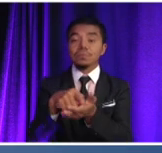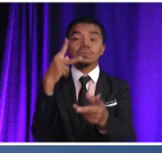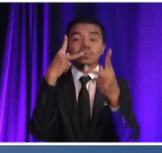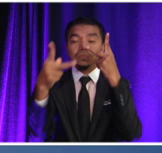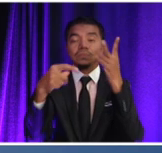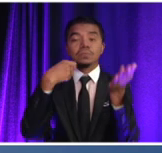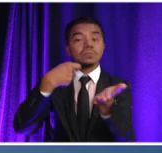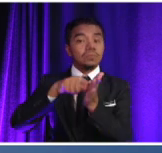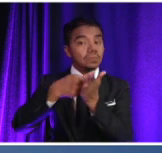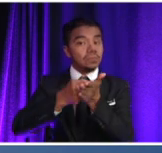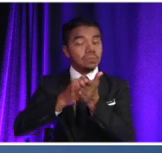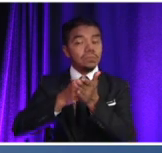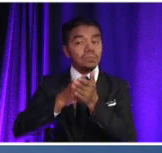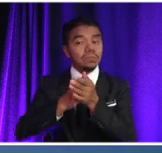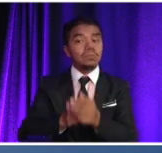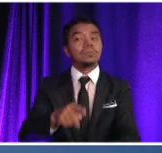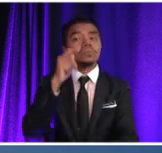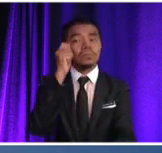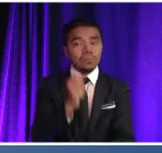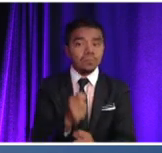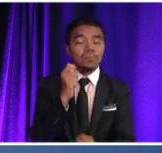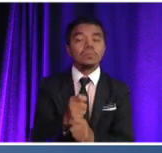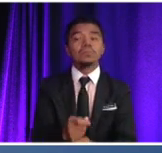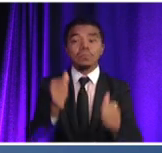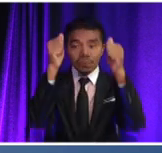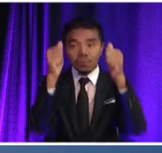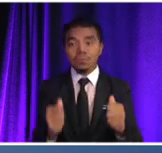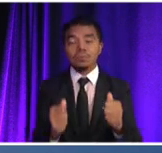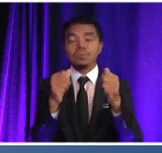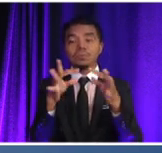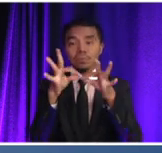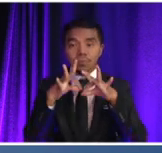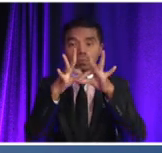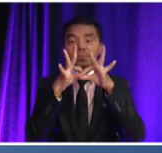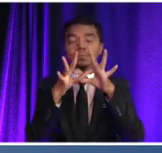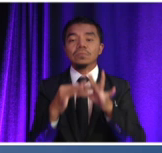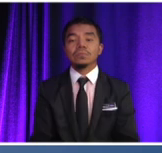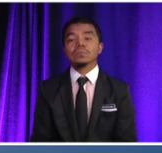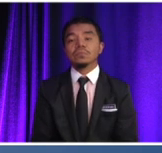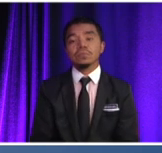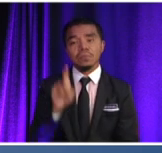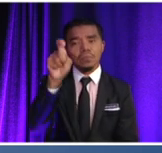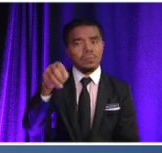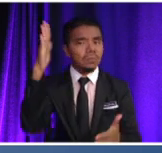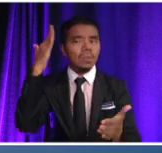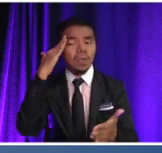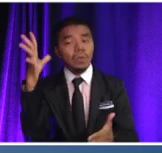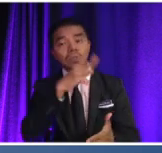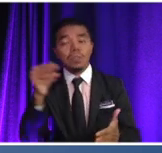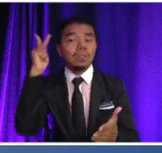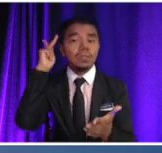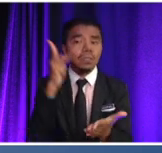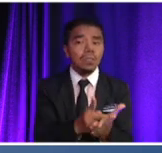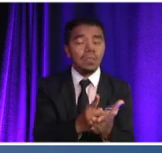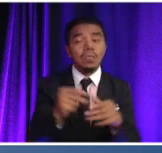kerajaan yang membantu sektor pertaniannya jadi kamu kena kenal pasti logo-logo dia